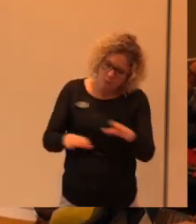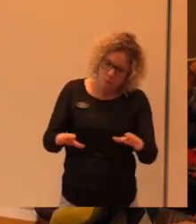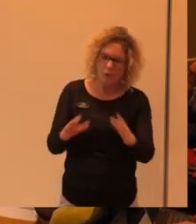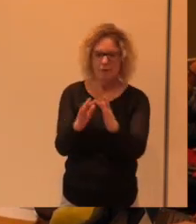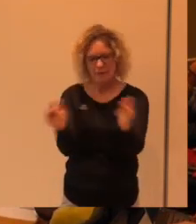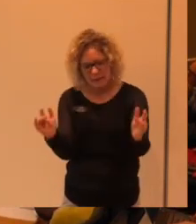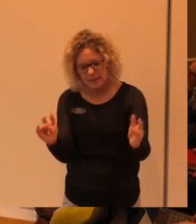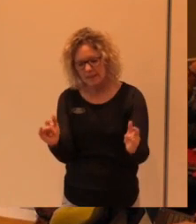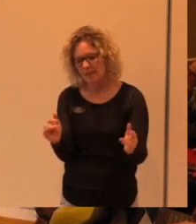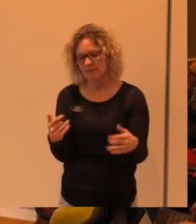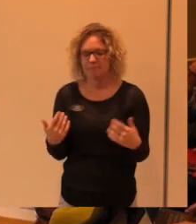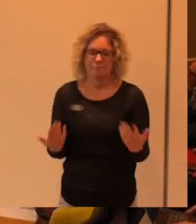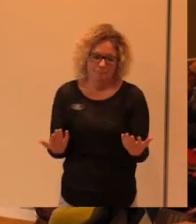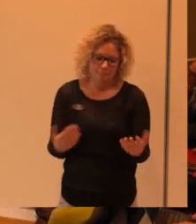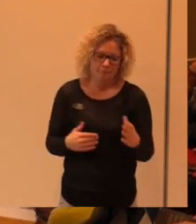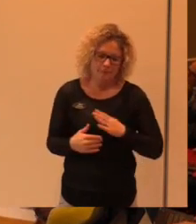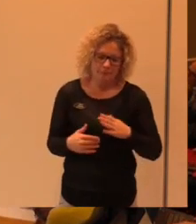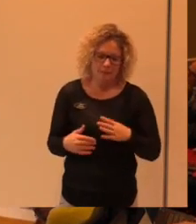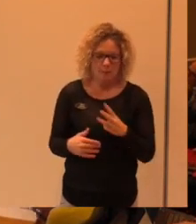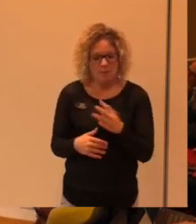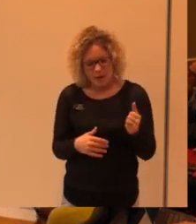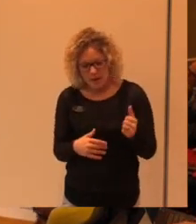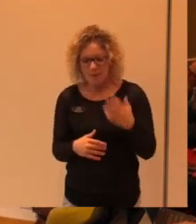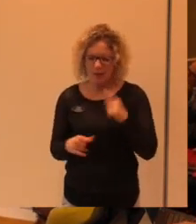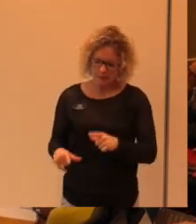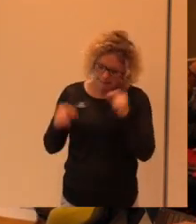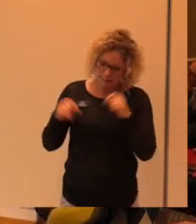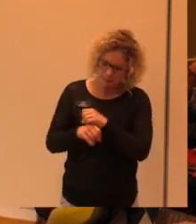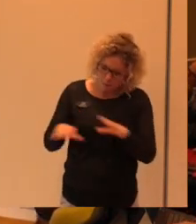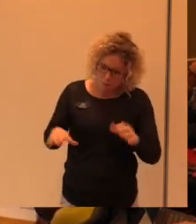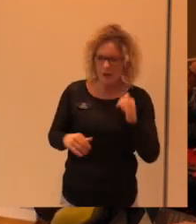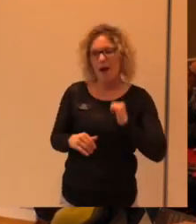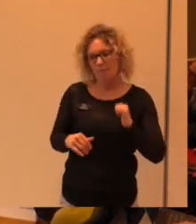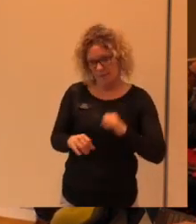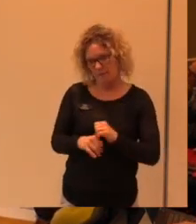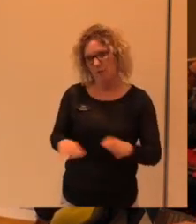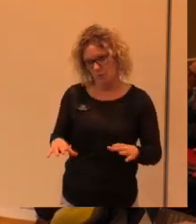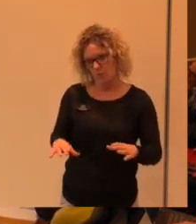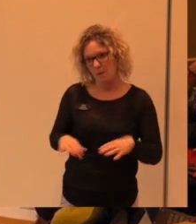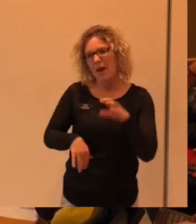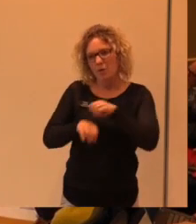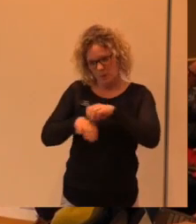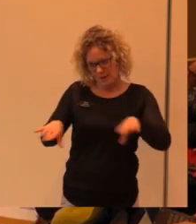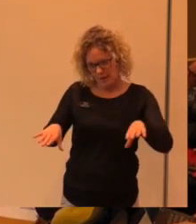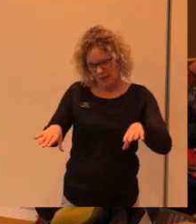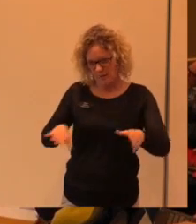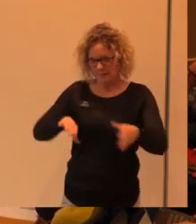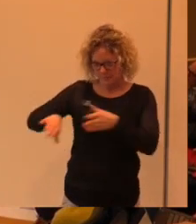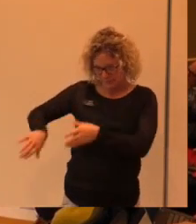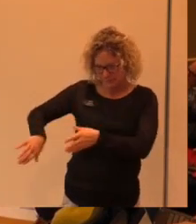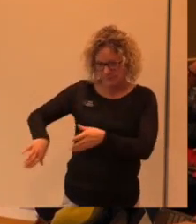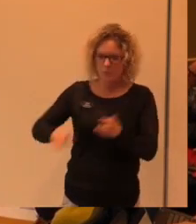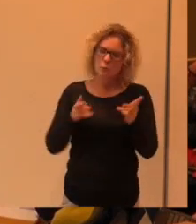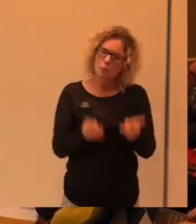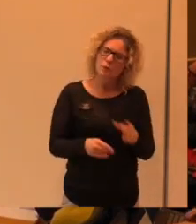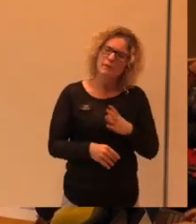och att den finns på webben så att man kan hitta den och att man kan använda den. Men det